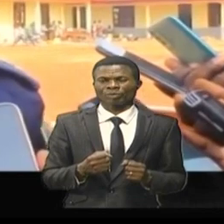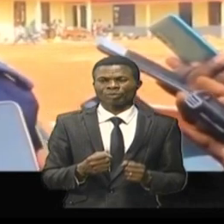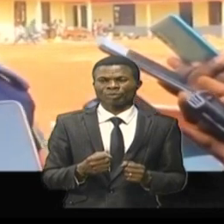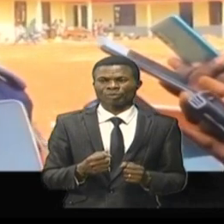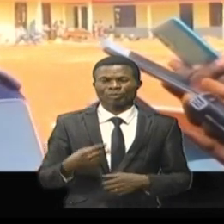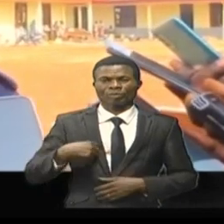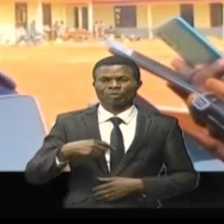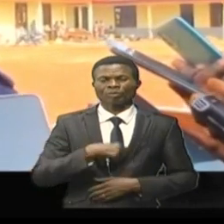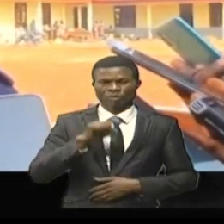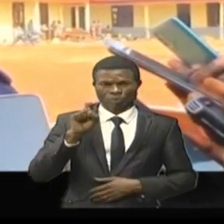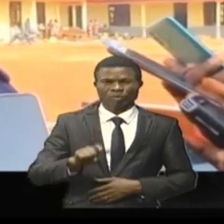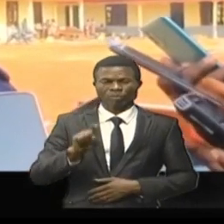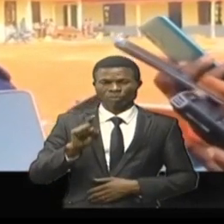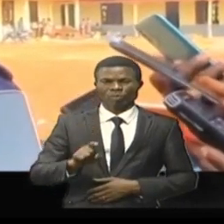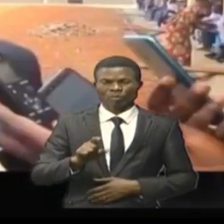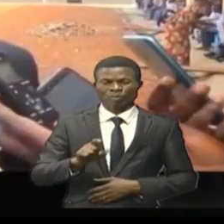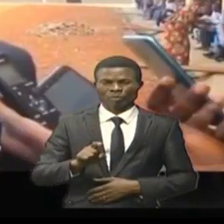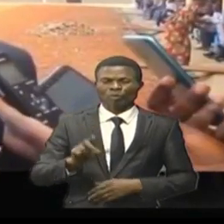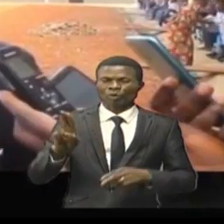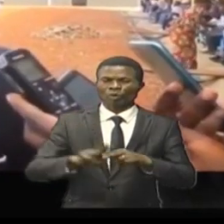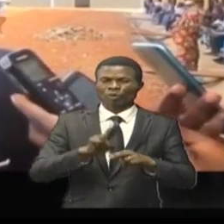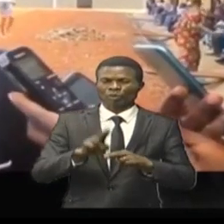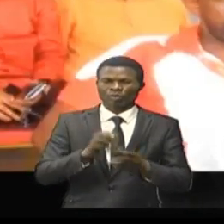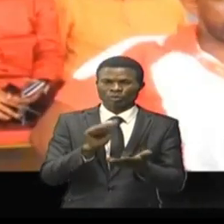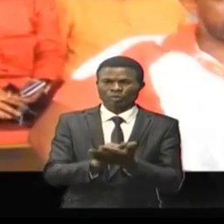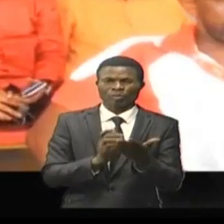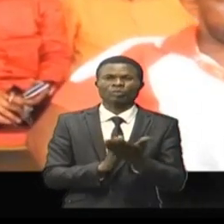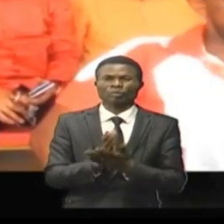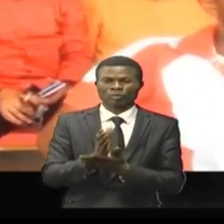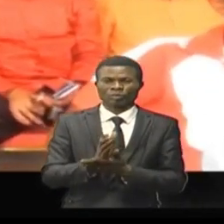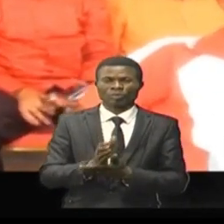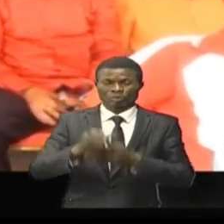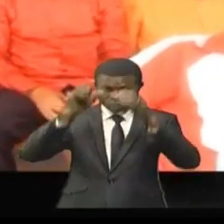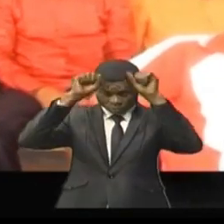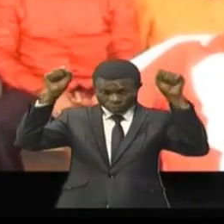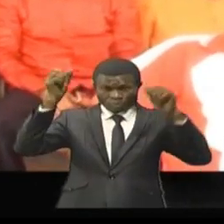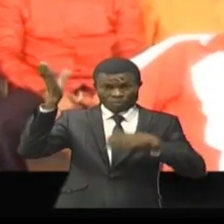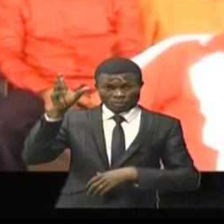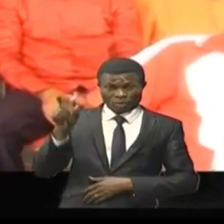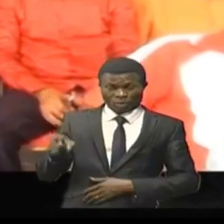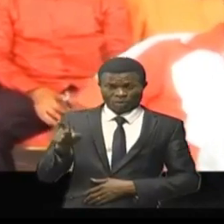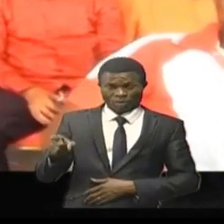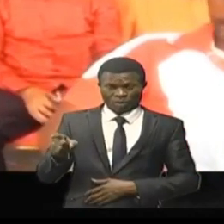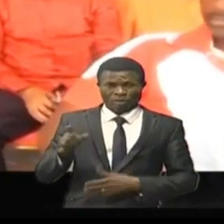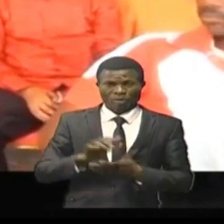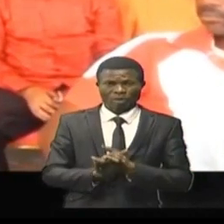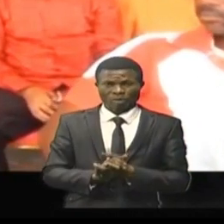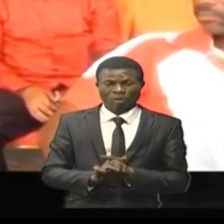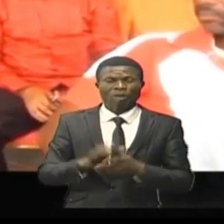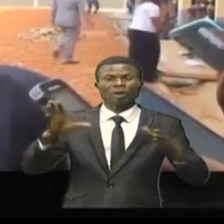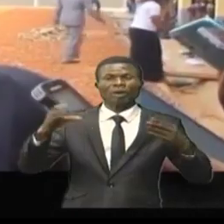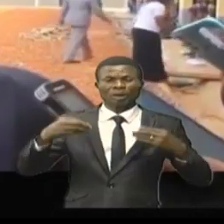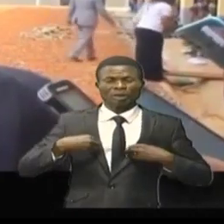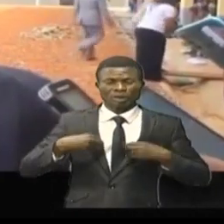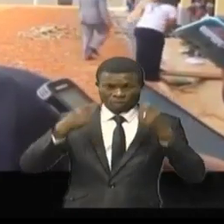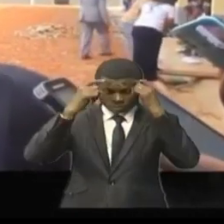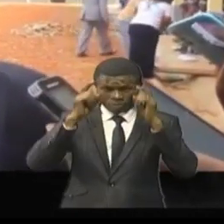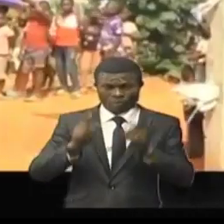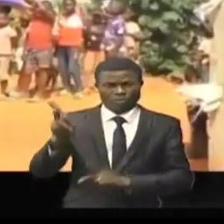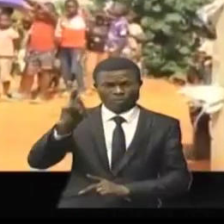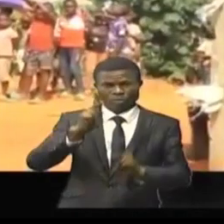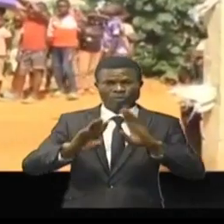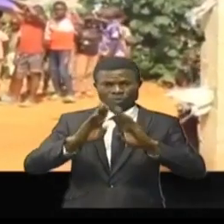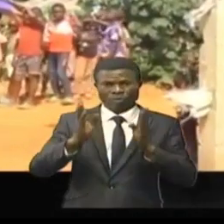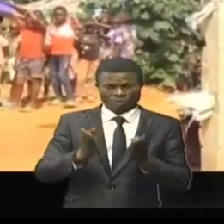Nous devons en faire bon usage. Au président de la communauté locale de Badengaïdo de réaffirmer l'engagement de la population